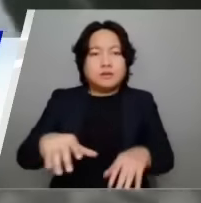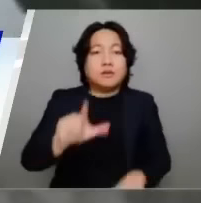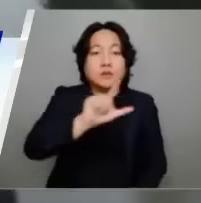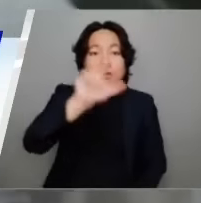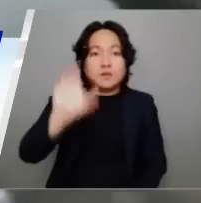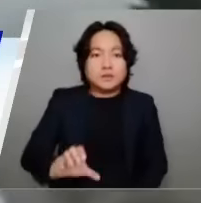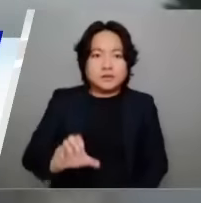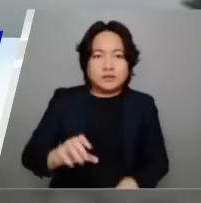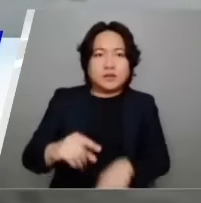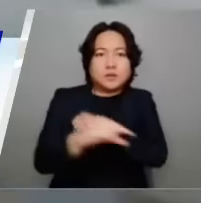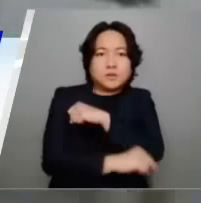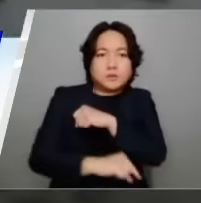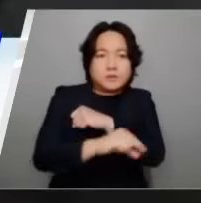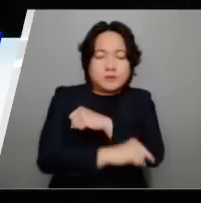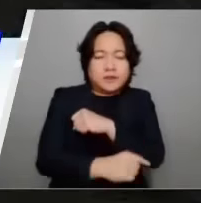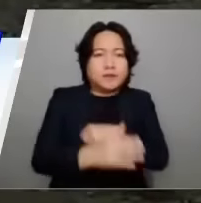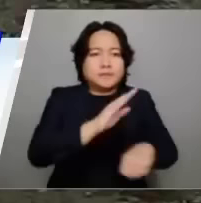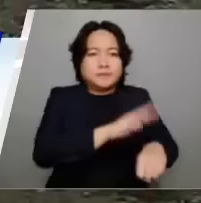na bagyong Pepito.